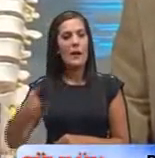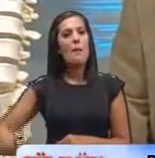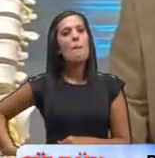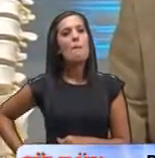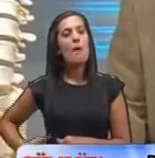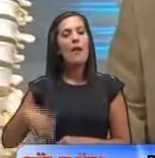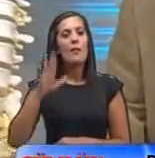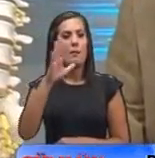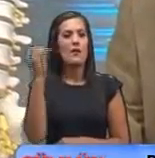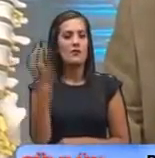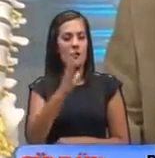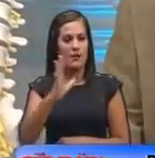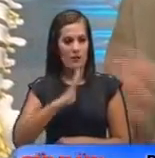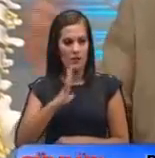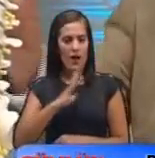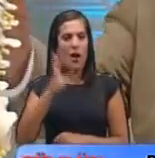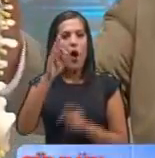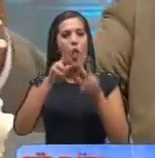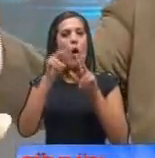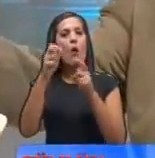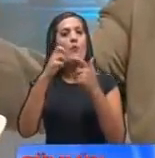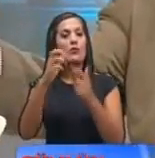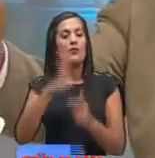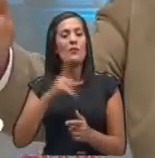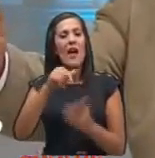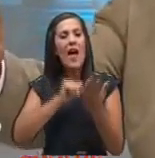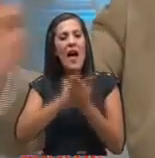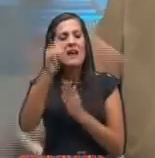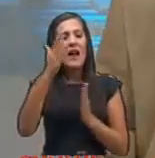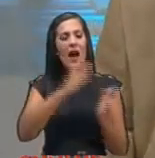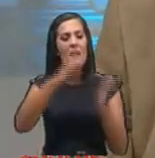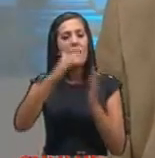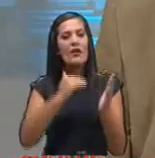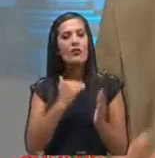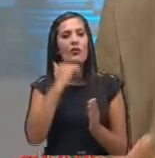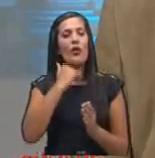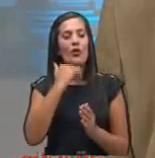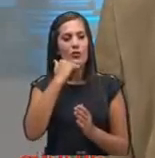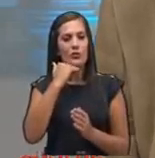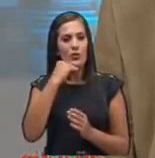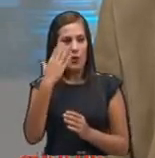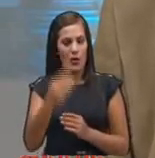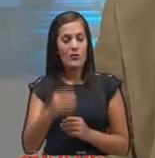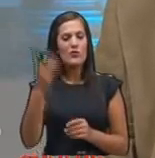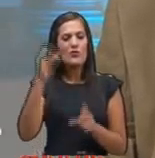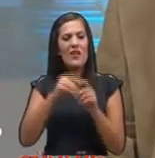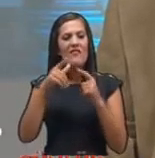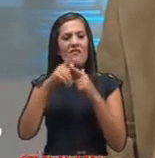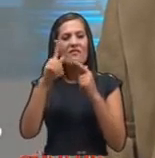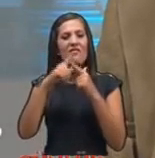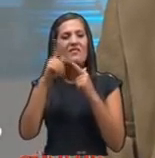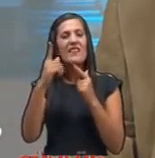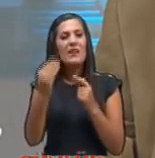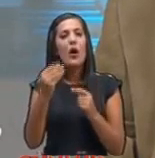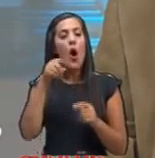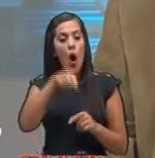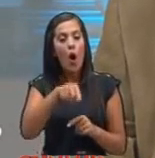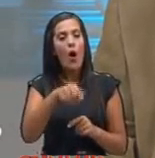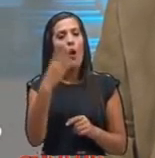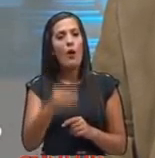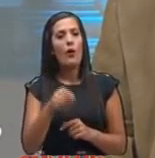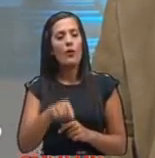de 5 tane olmak üzere omurlarımız var. Bu her omurun arasını dolduran ve sonuçta hani fıtıklaşan doku da budur.